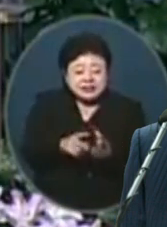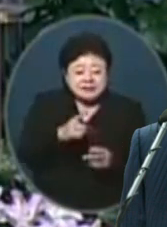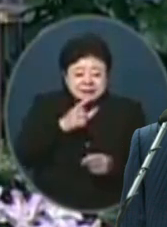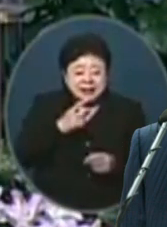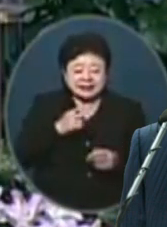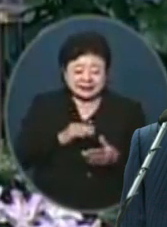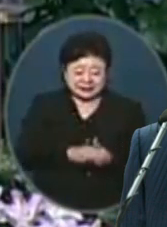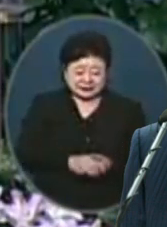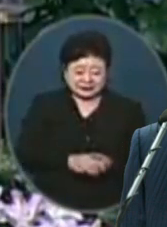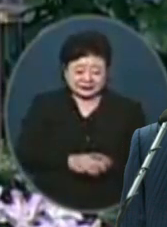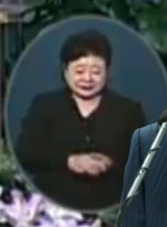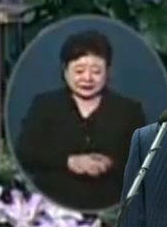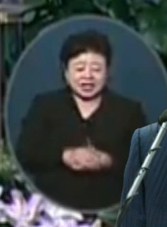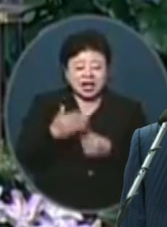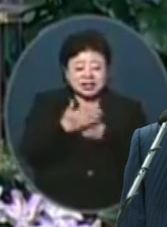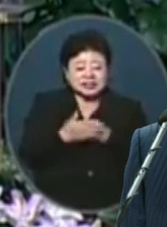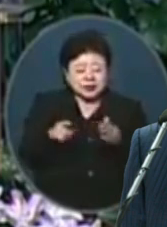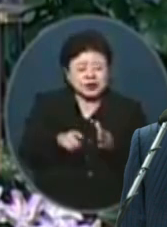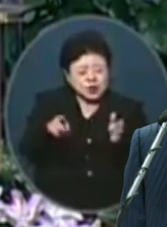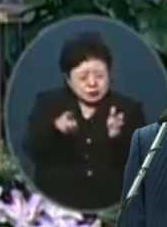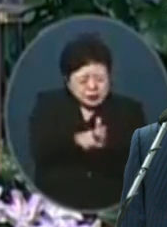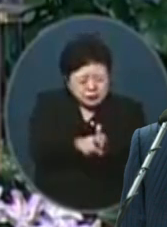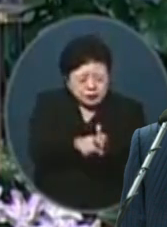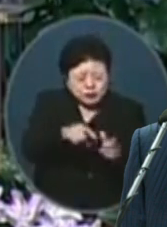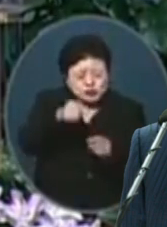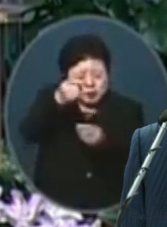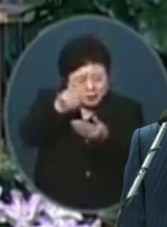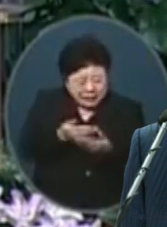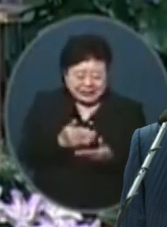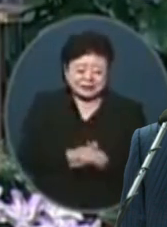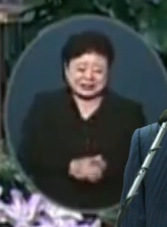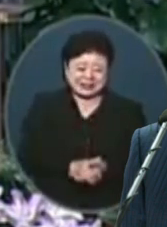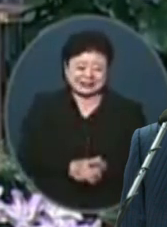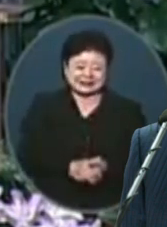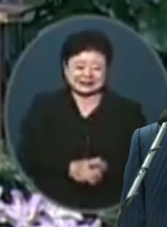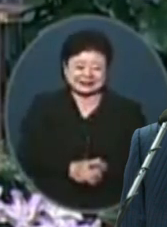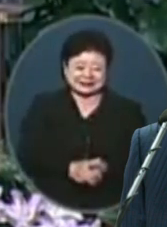됩니다. 그 은혜를 인하여 믿음으로 구원을 받았으니